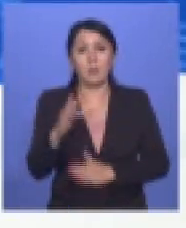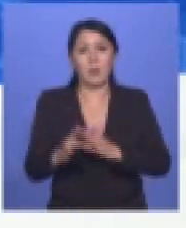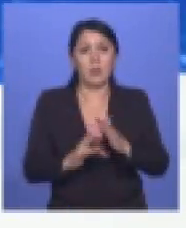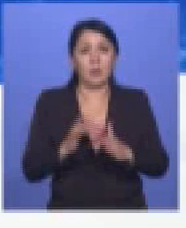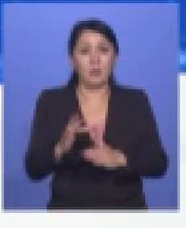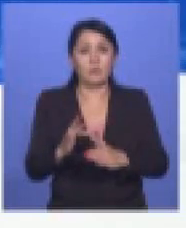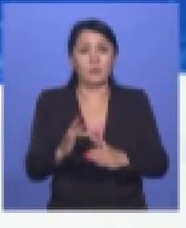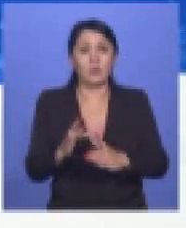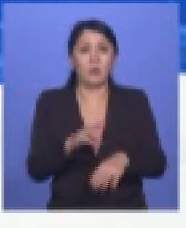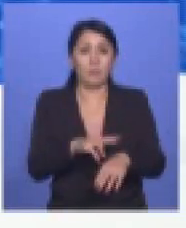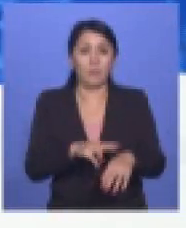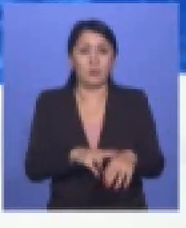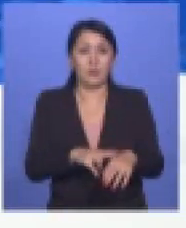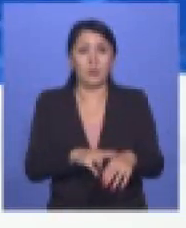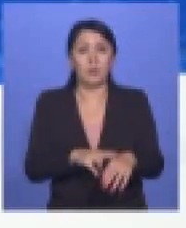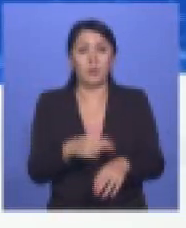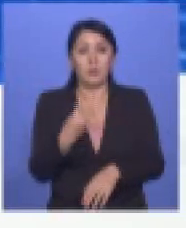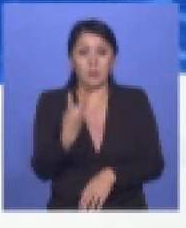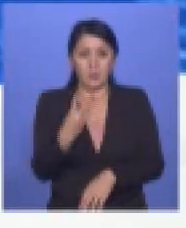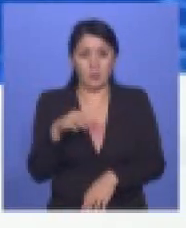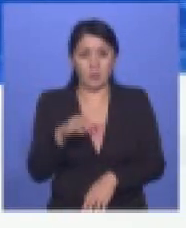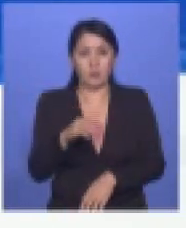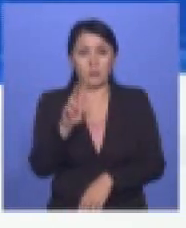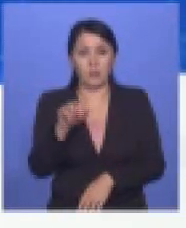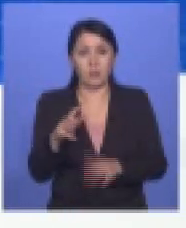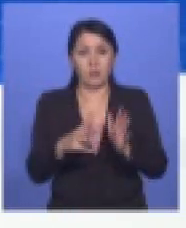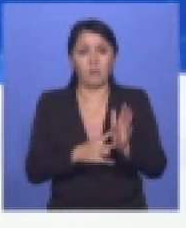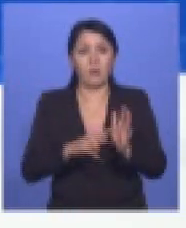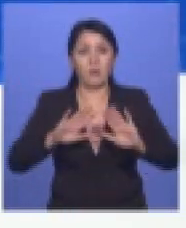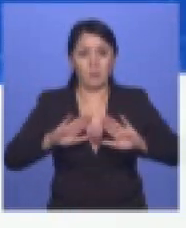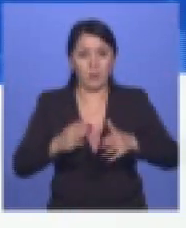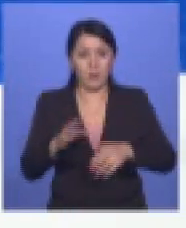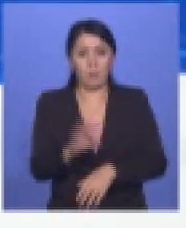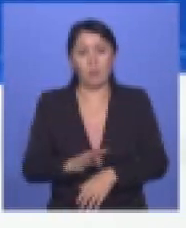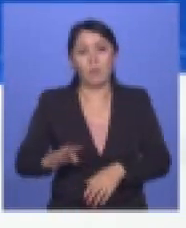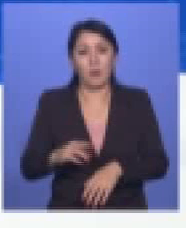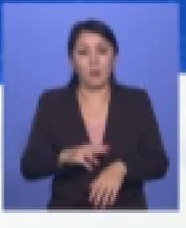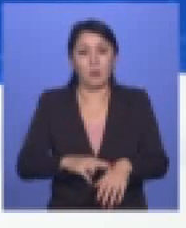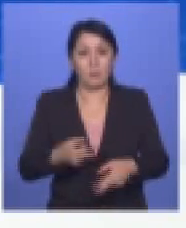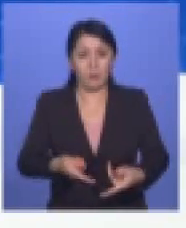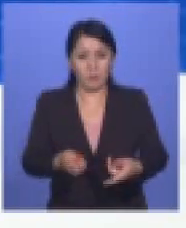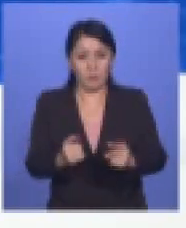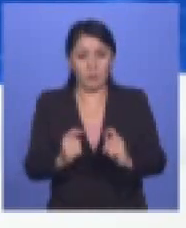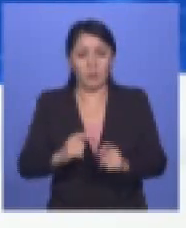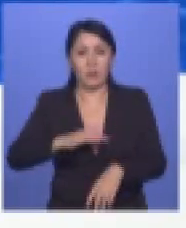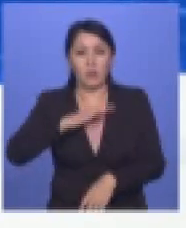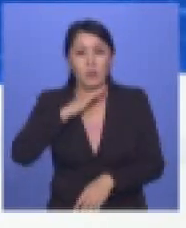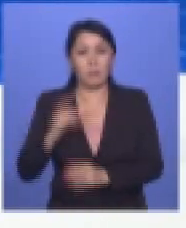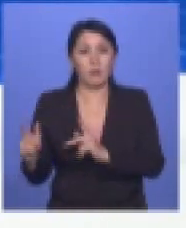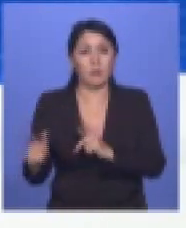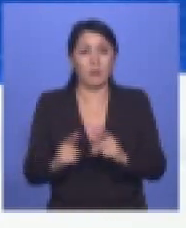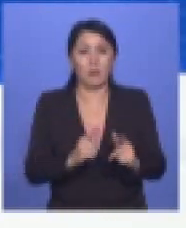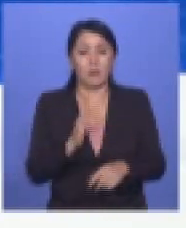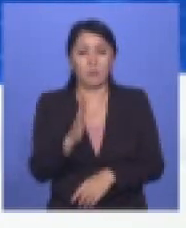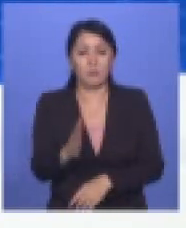орталығының аумағында тәртіп сақшылары осындай 3230 фактін анықтады. Облыстық полиция департаменті баспасөз қызметі әзірлеген